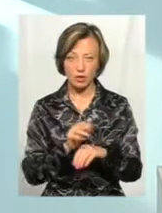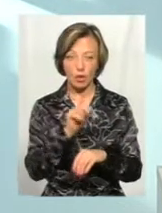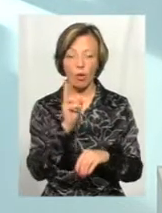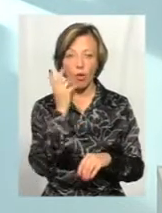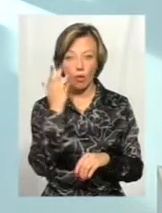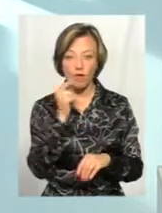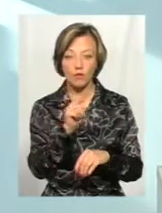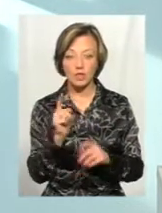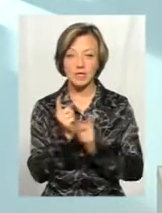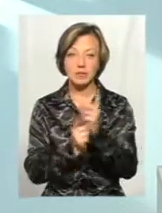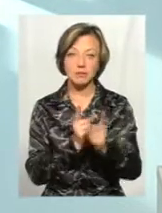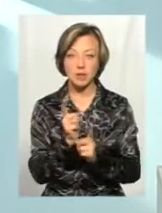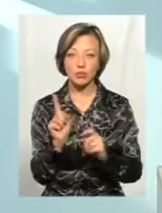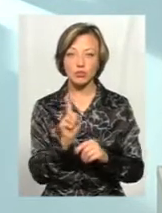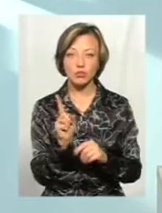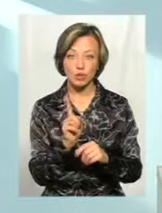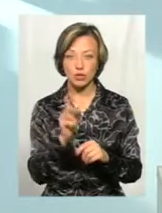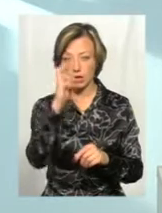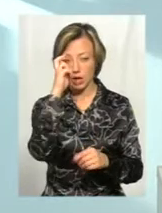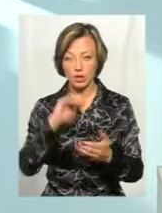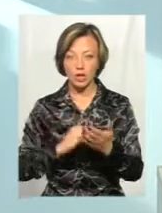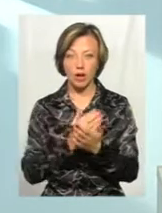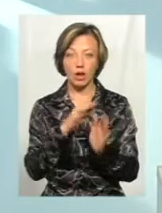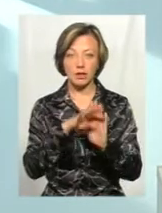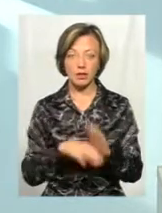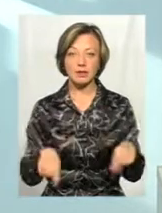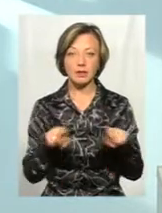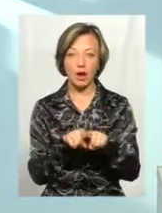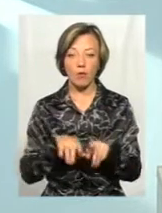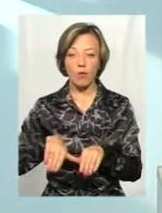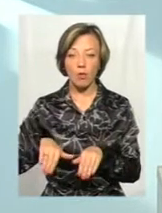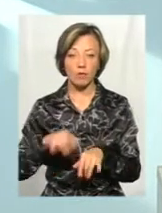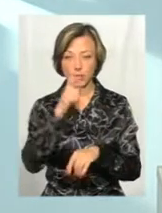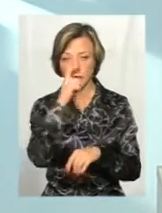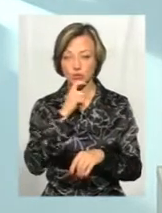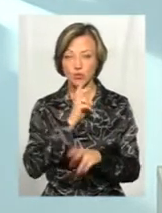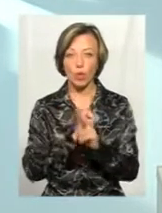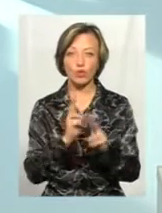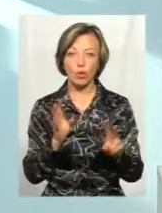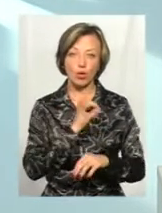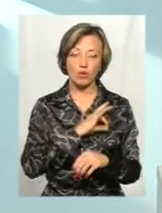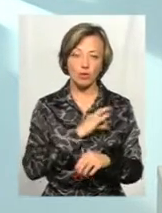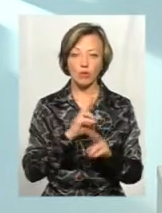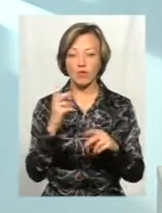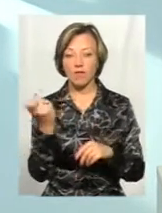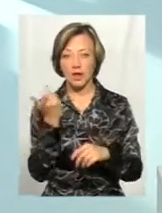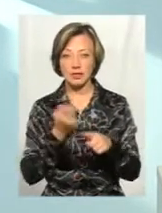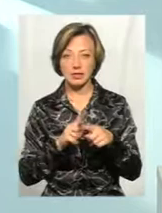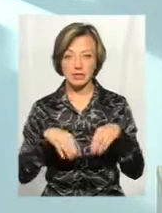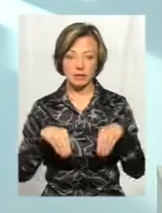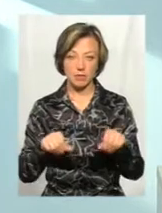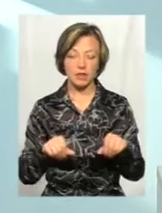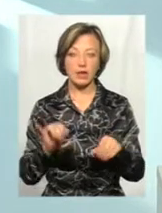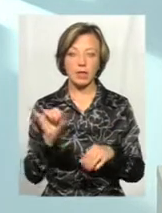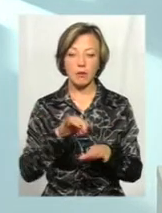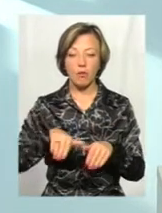вони змінюють щось у Держгеокадастрі таким чином, що потім не зрозуміло, хто користувач, хто власник цієї земельної ділянки.